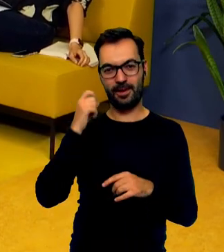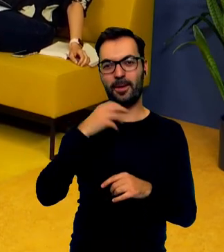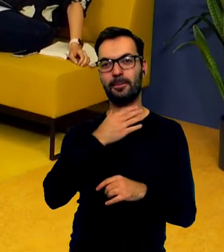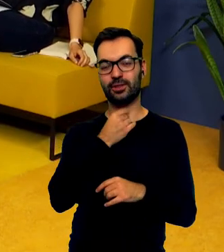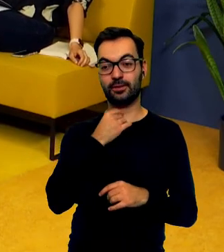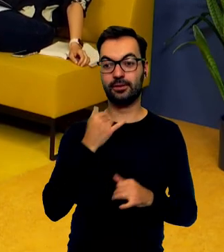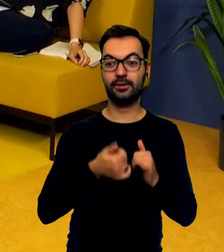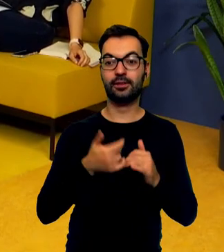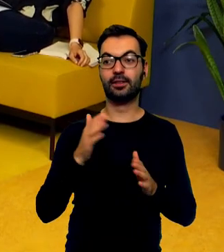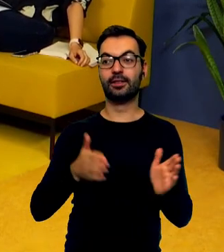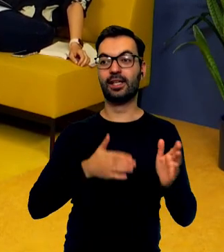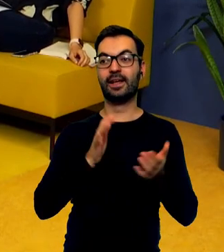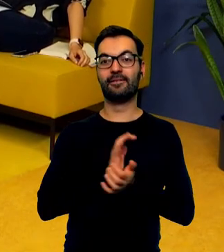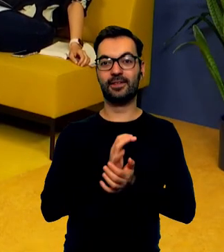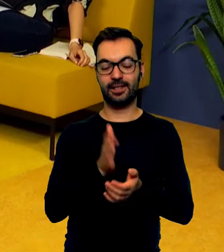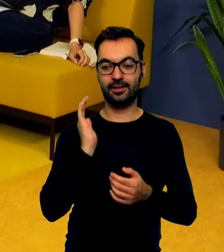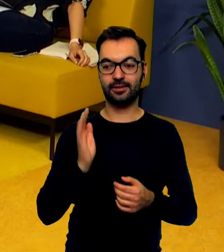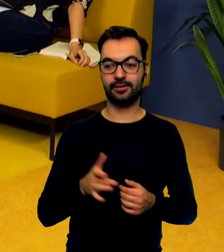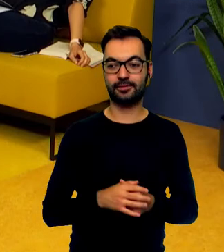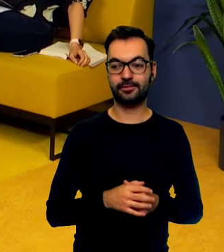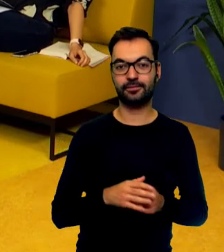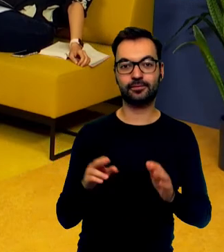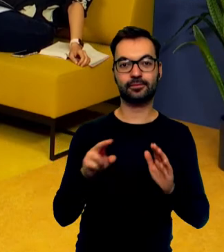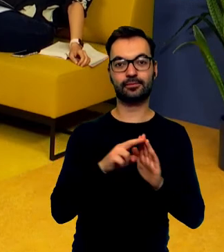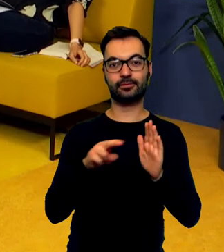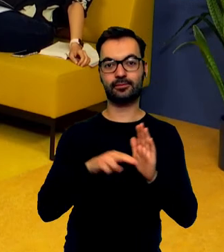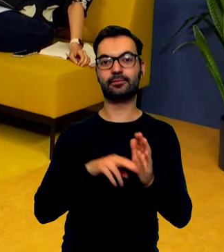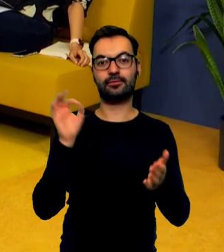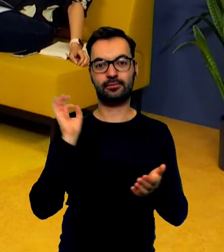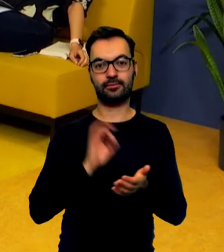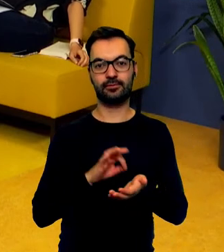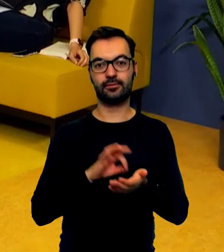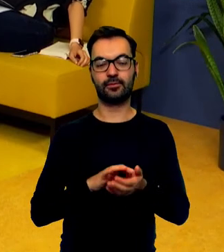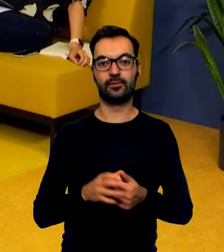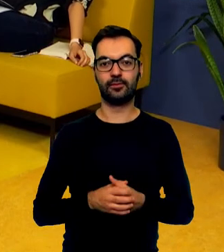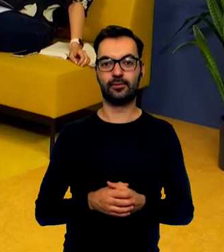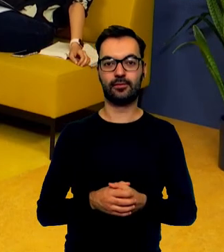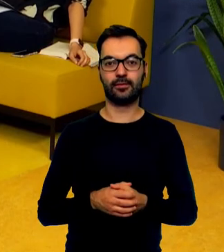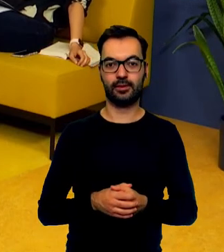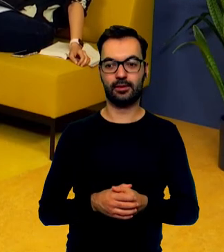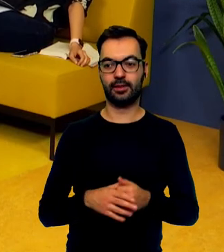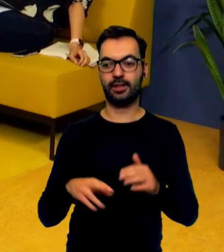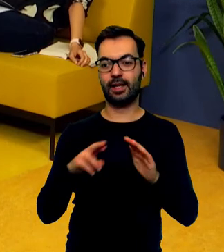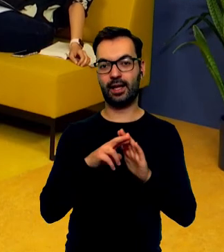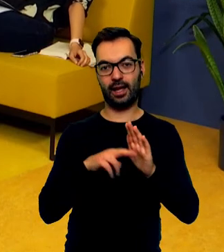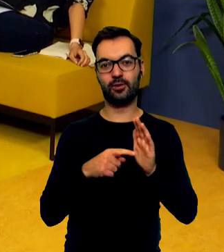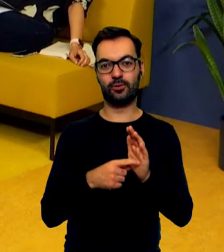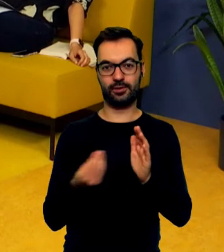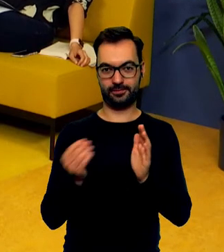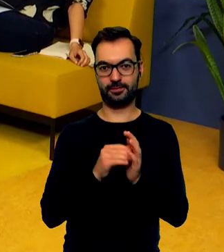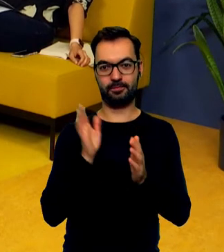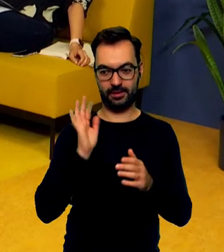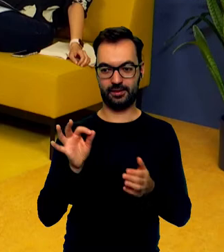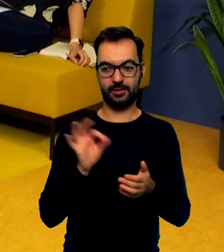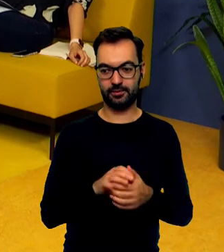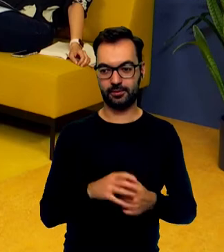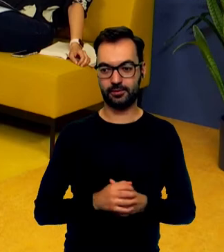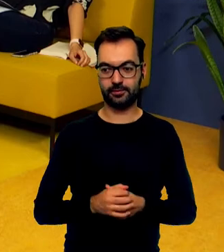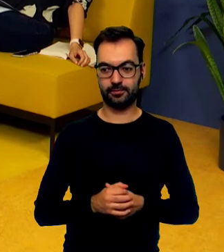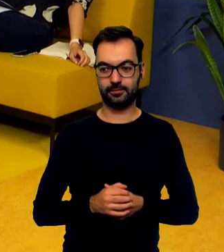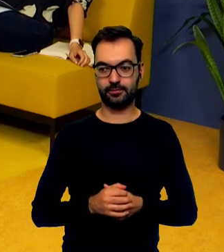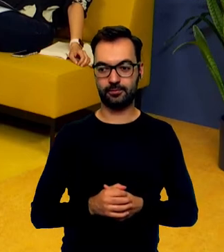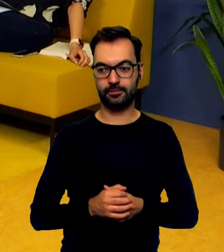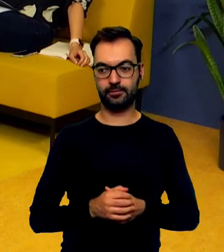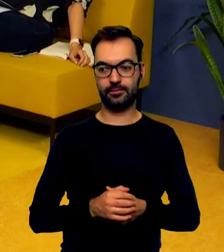jeśli będzie jakieś kolejne wydanie reguł, to z pewnością tę meta regułę umieszczę, na